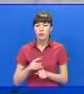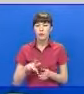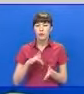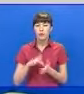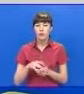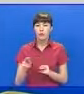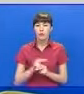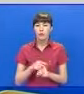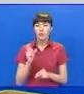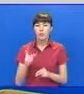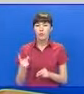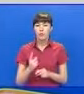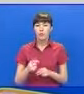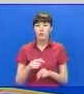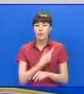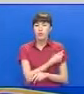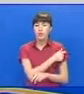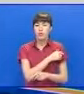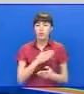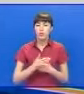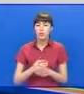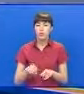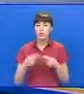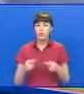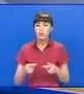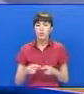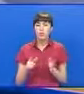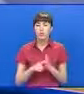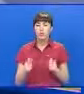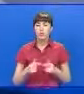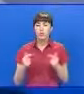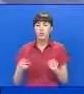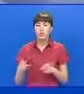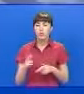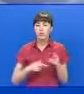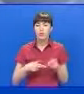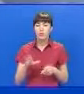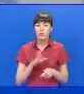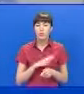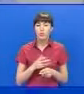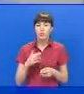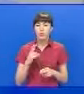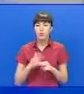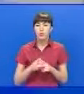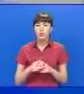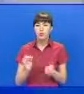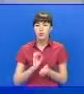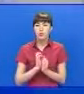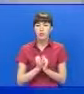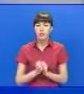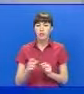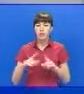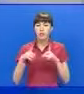науқастарға алғашқы медициналық көмектен бөлек 7 түрлі жеңіл ота жасалады. Алайда көп іске қол байлау болатын жайт ғимараттың тарлығы. Өйткені